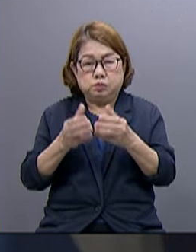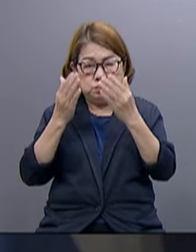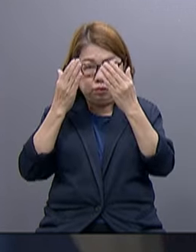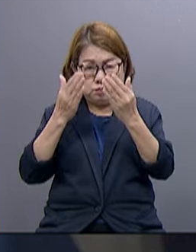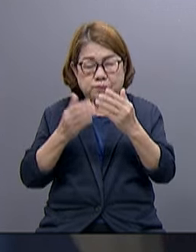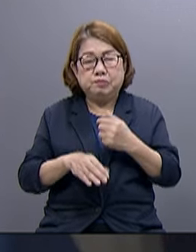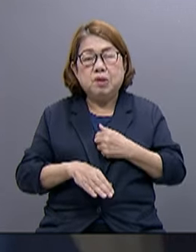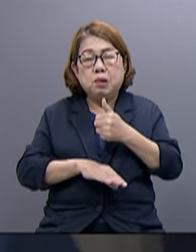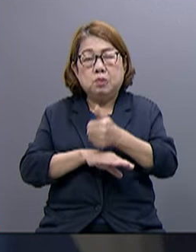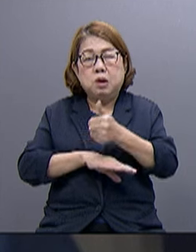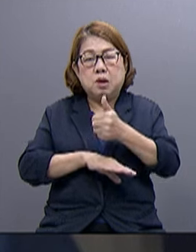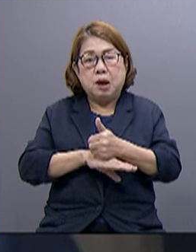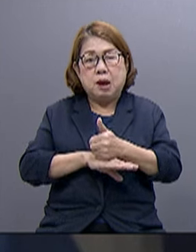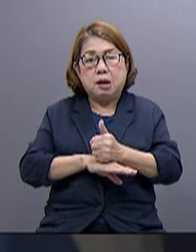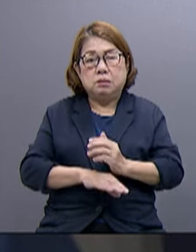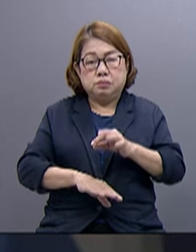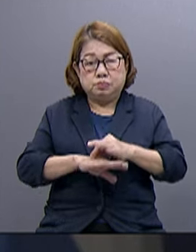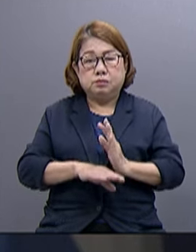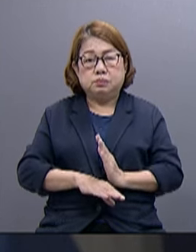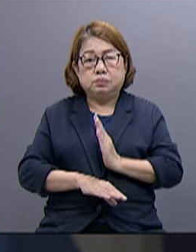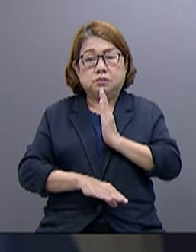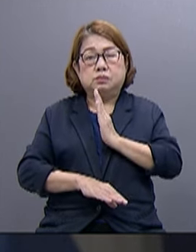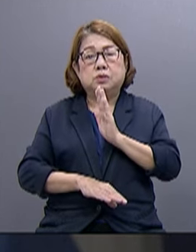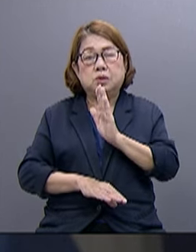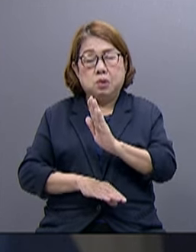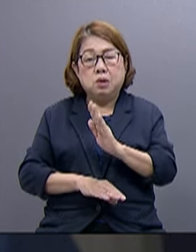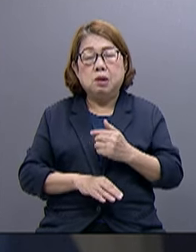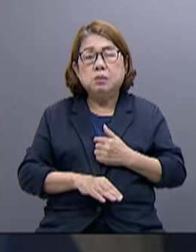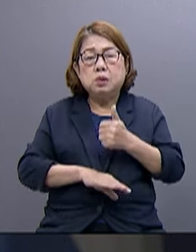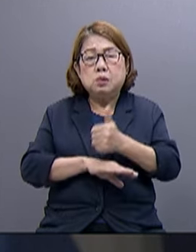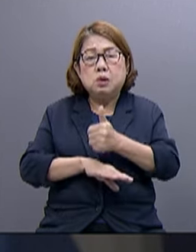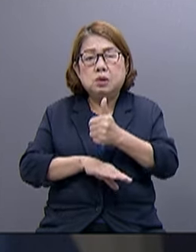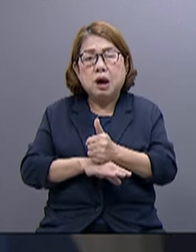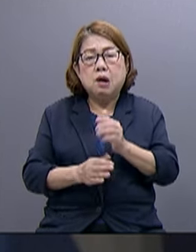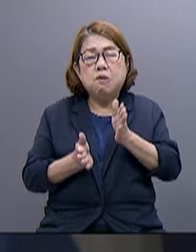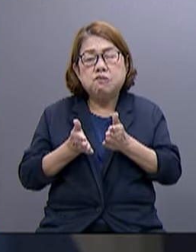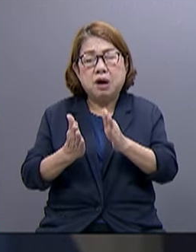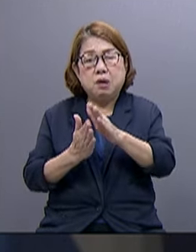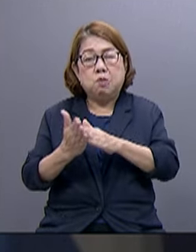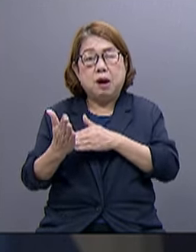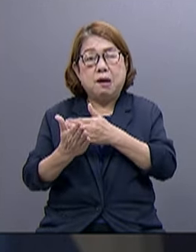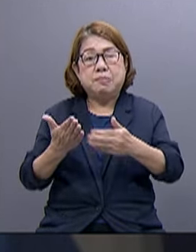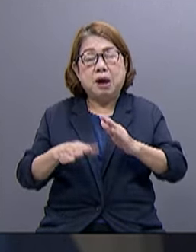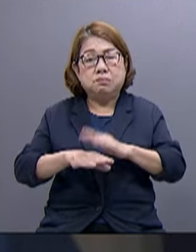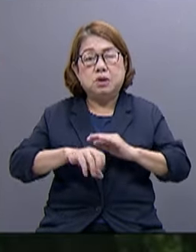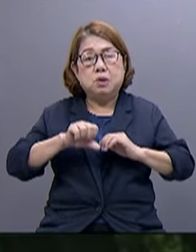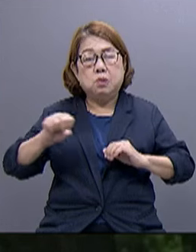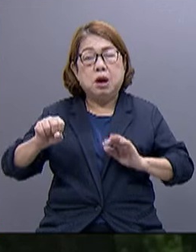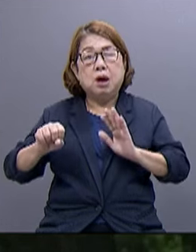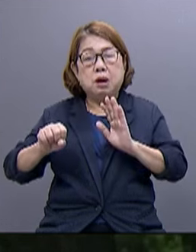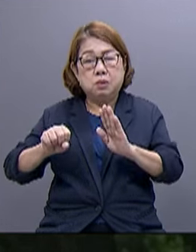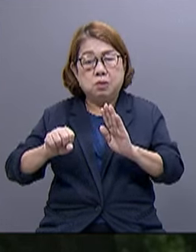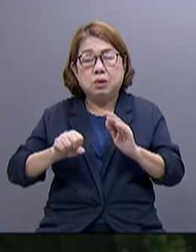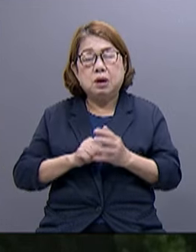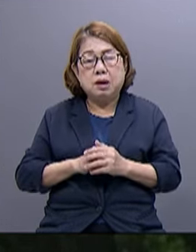ผู้บัญชาการระดับอาวุโสของเฮสบอลลาห์ซึ่งเป็นหัวหน้าฝ่ายยุทธศาสตร์และเป็นมือขวาของฮัสซานนัสลาล่า